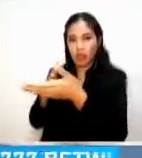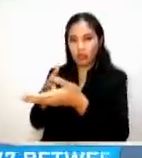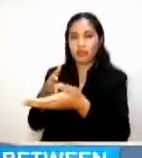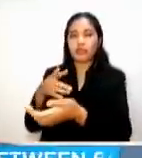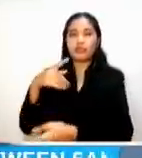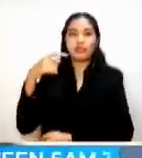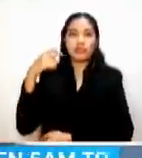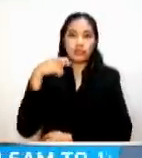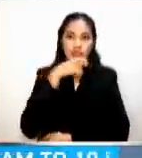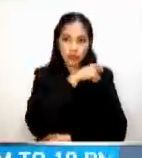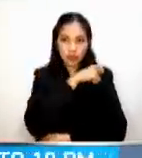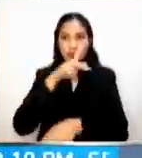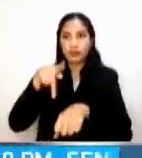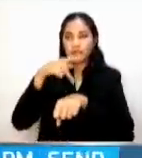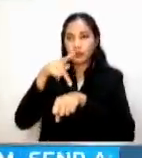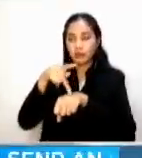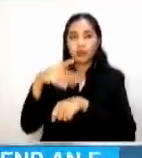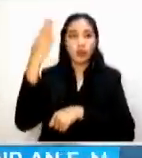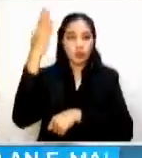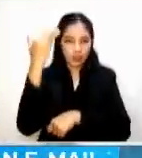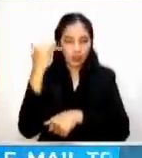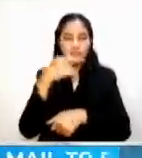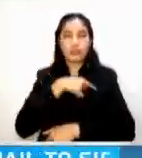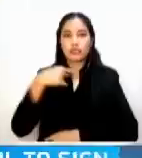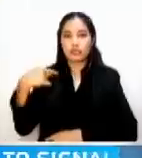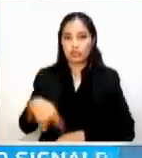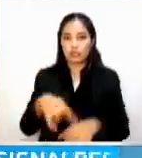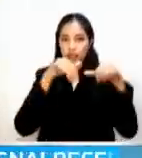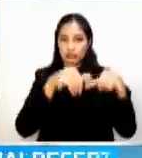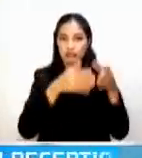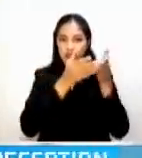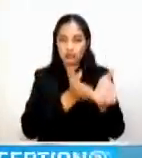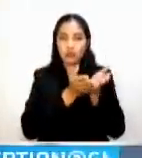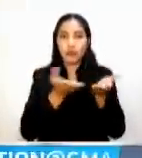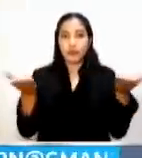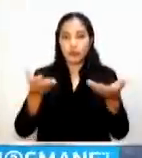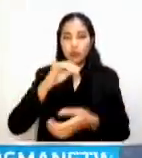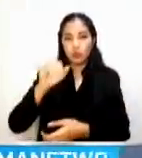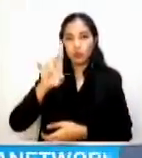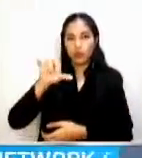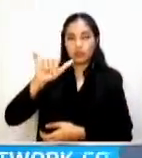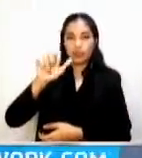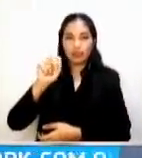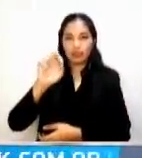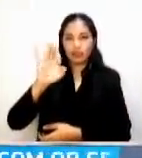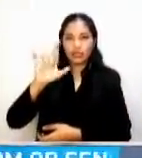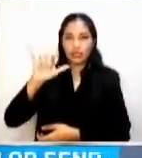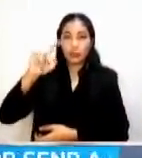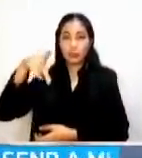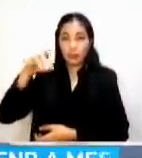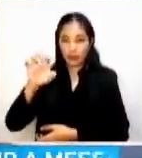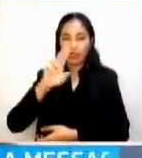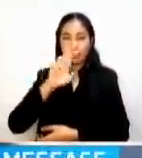sa pananatili ng ilang barko ng China sa Julian Felipe Reef na nasa Exclusive Economic Zone ng Pilipinas. Ayon sa U.S.